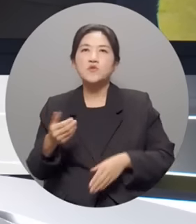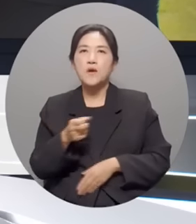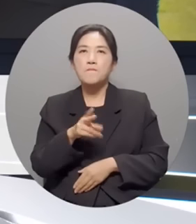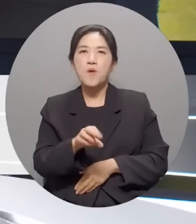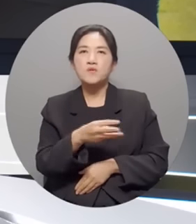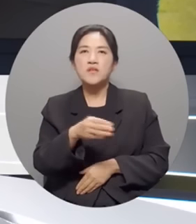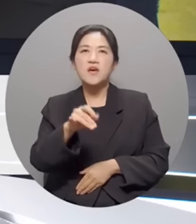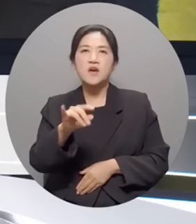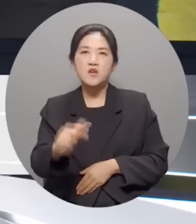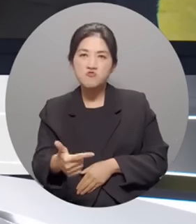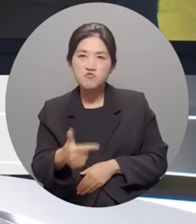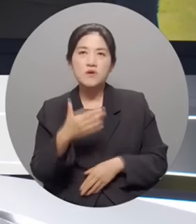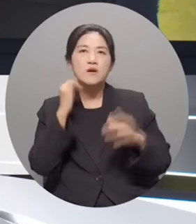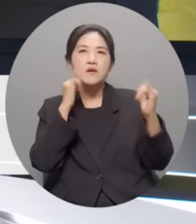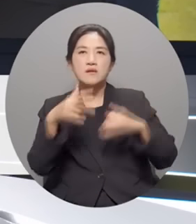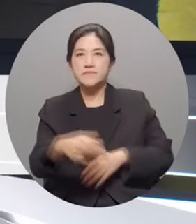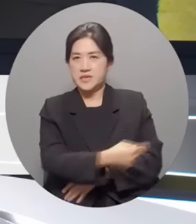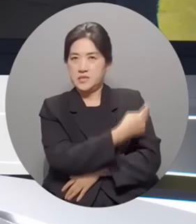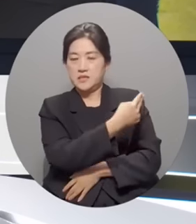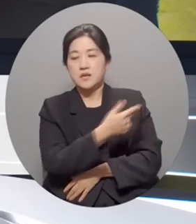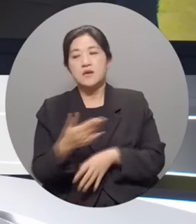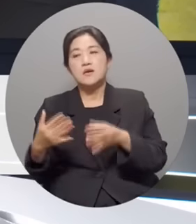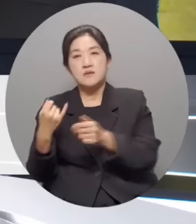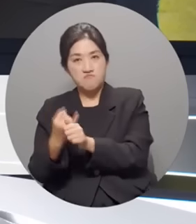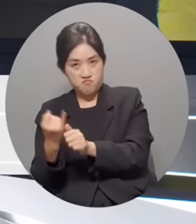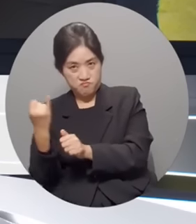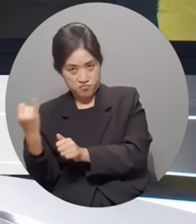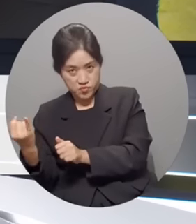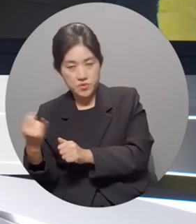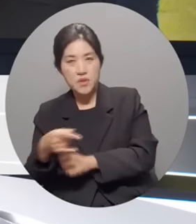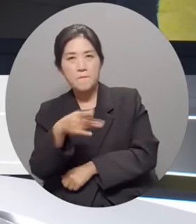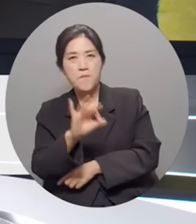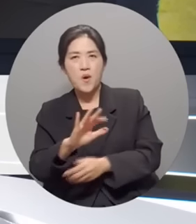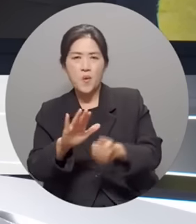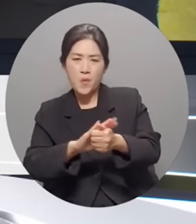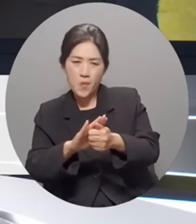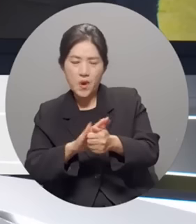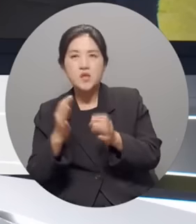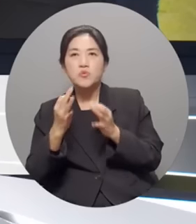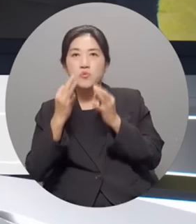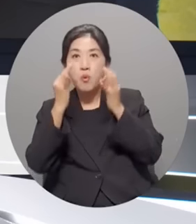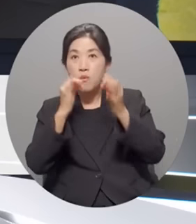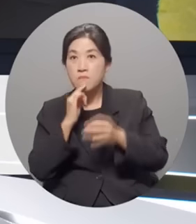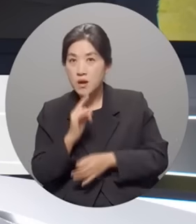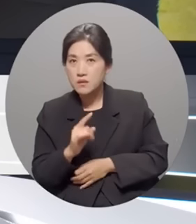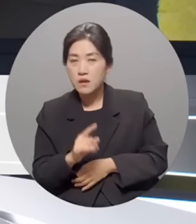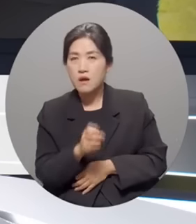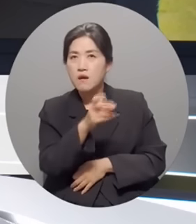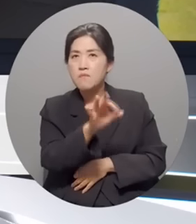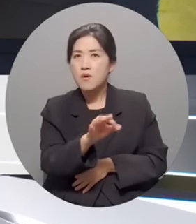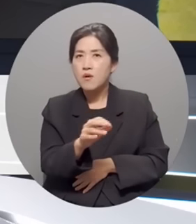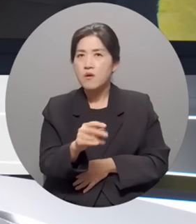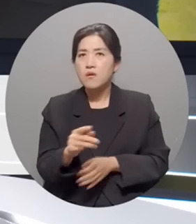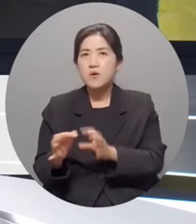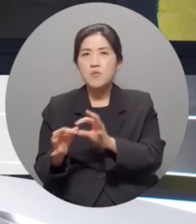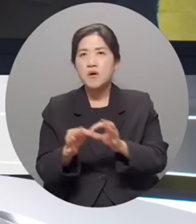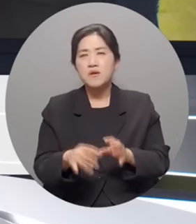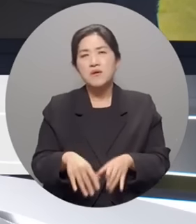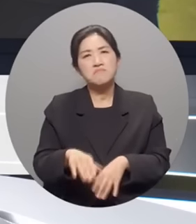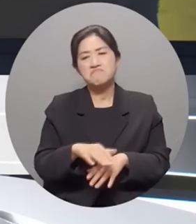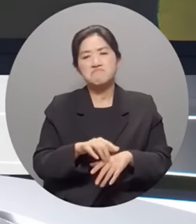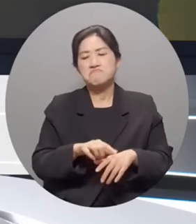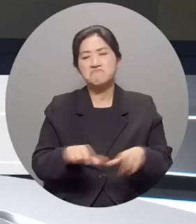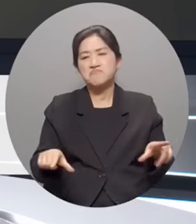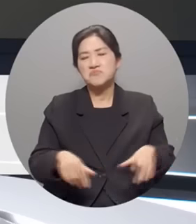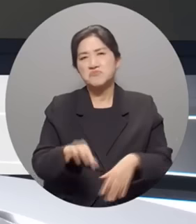연락을 끊었지만 김건희 여사는 명시를 달래려고 노력했다는 건데요 시와의 관계가 별거 아니라는 걸